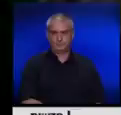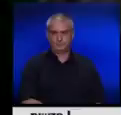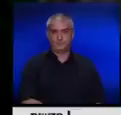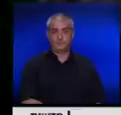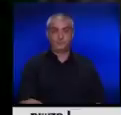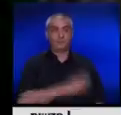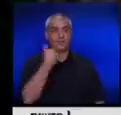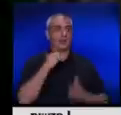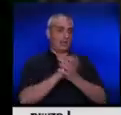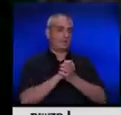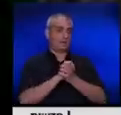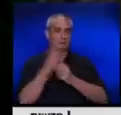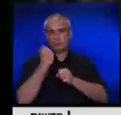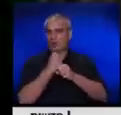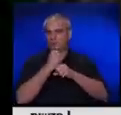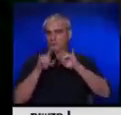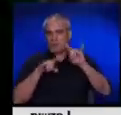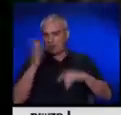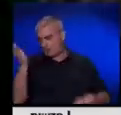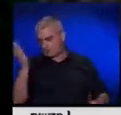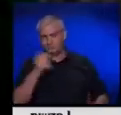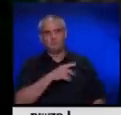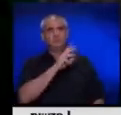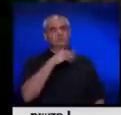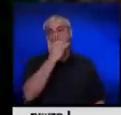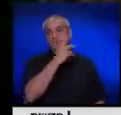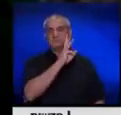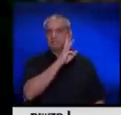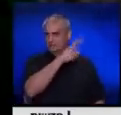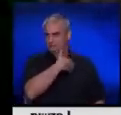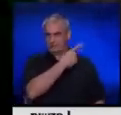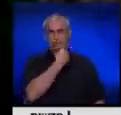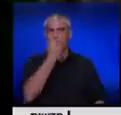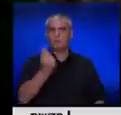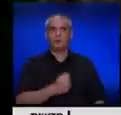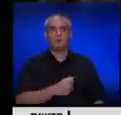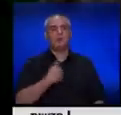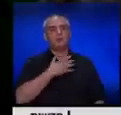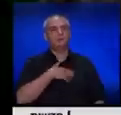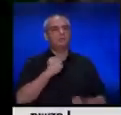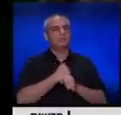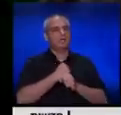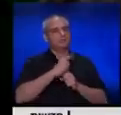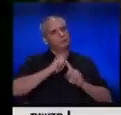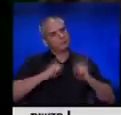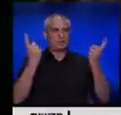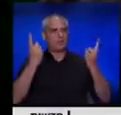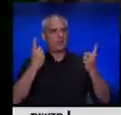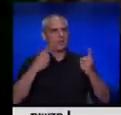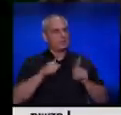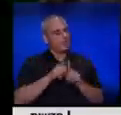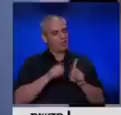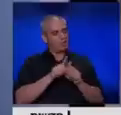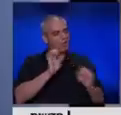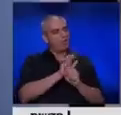לי חבר שעשה איזה חיה, ובאיזשהו סוף הוא אמר לו, אני רוצה שתהיה סוטה, תהיה סוטה, תהיה